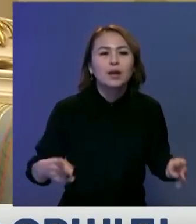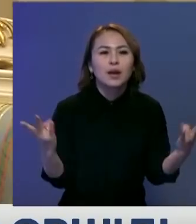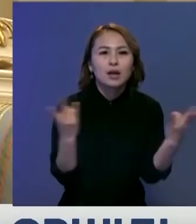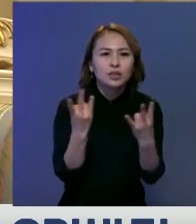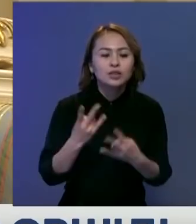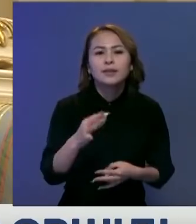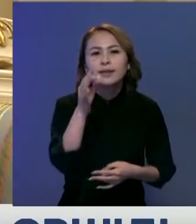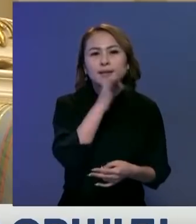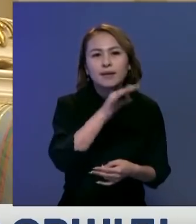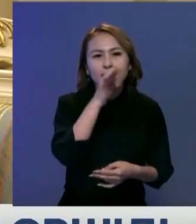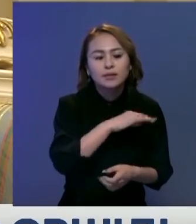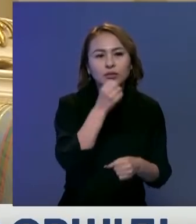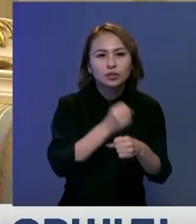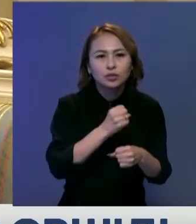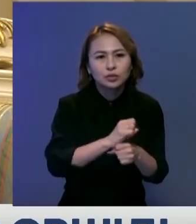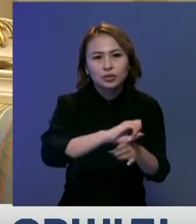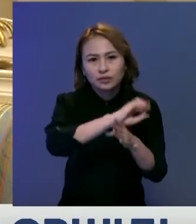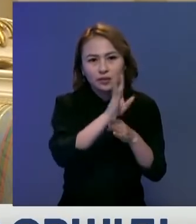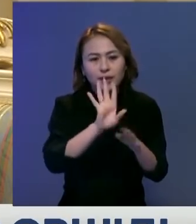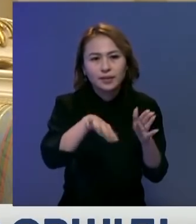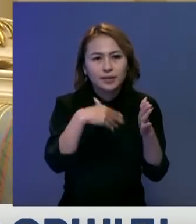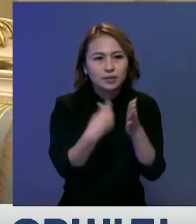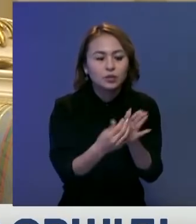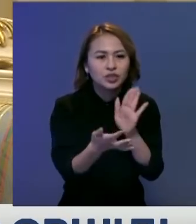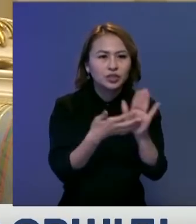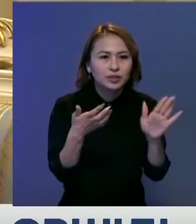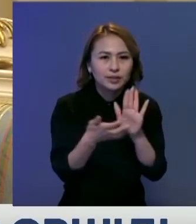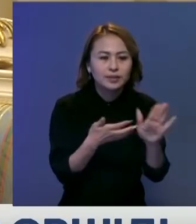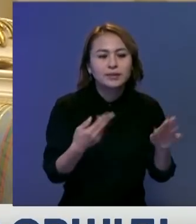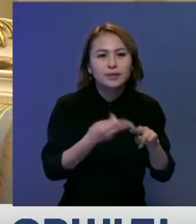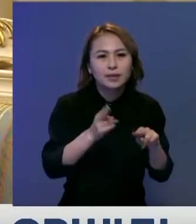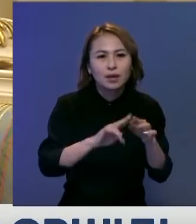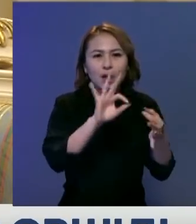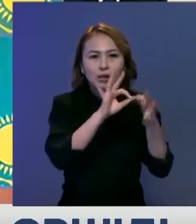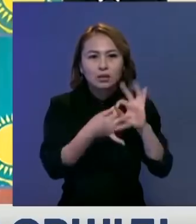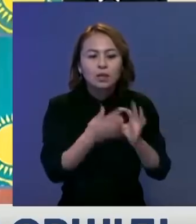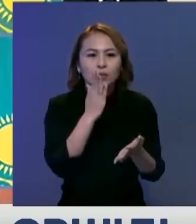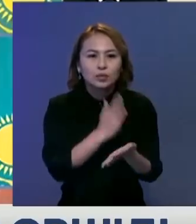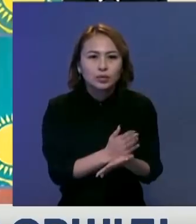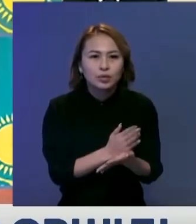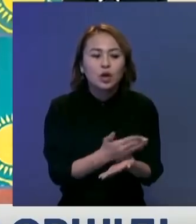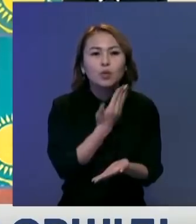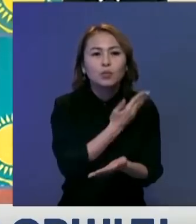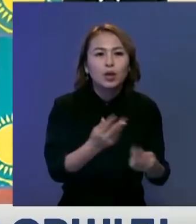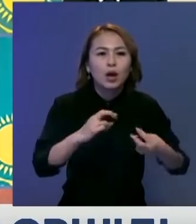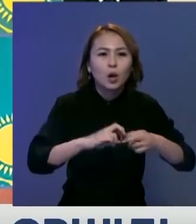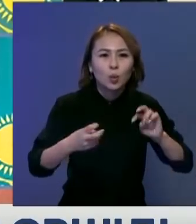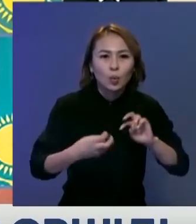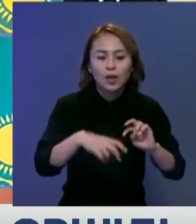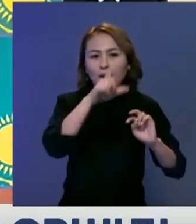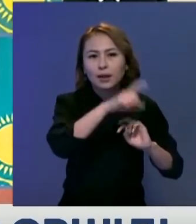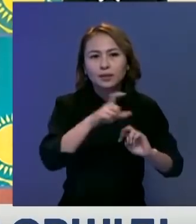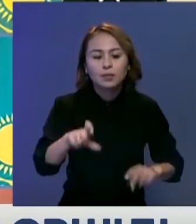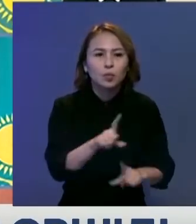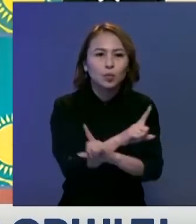дәрдермек пен құрал жадықтар әлде жеткіліксіз екені анықталы бодыр. Бұл ақуау адам